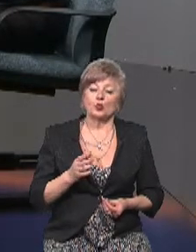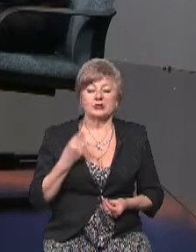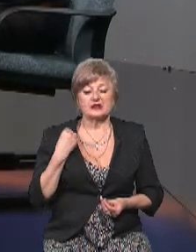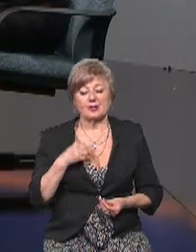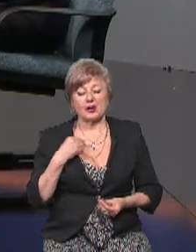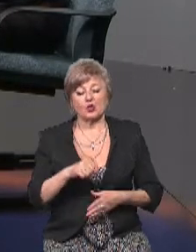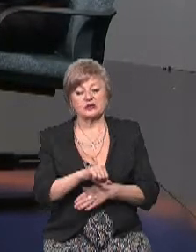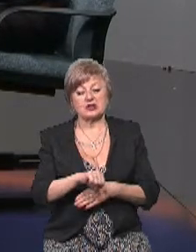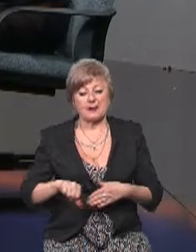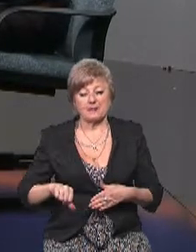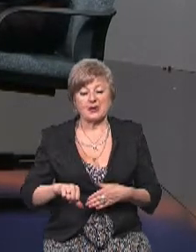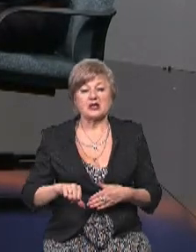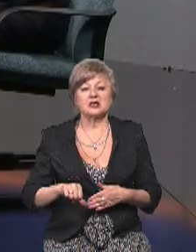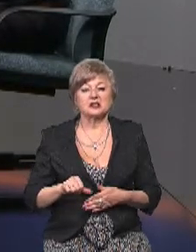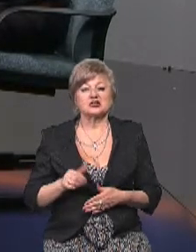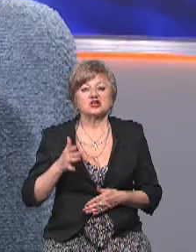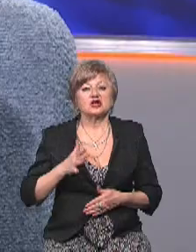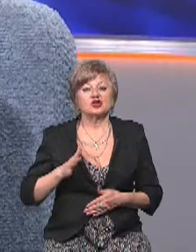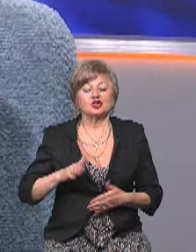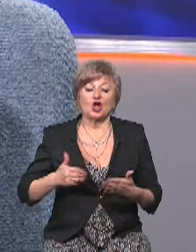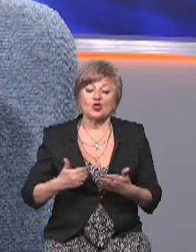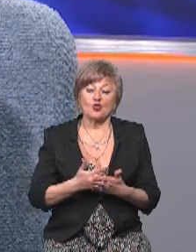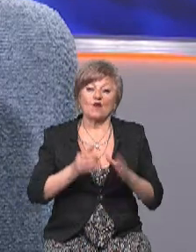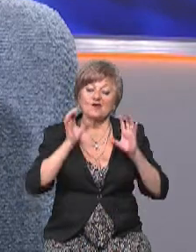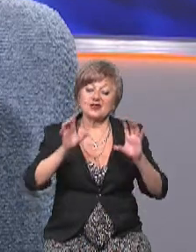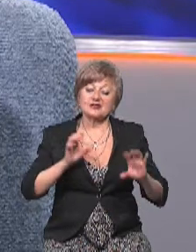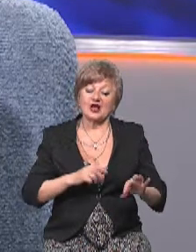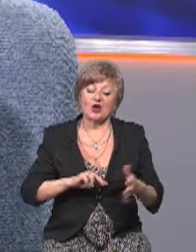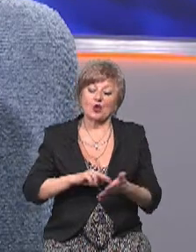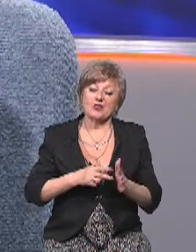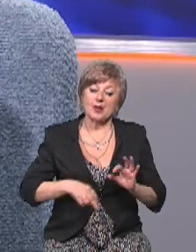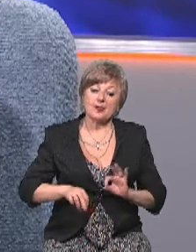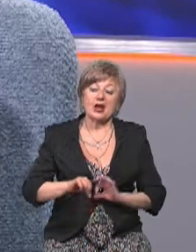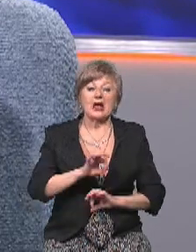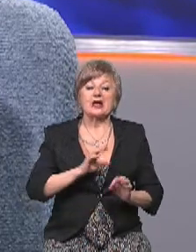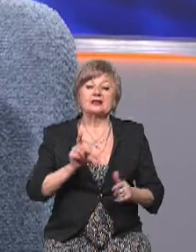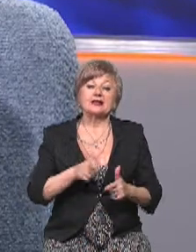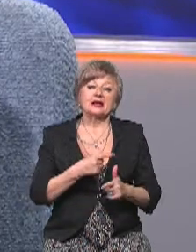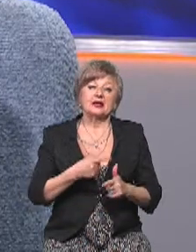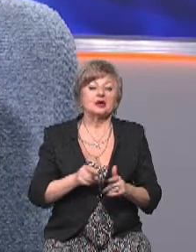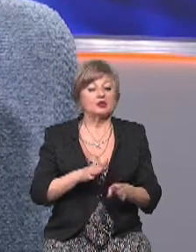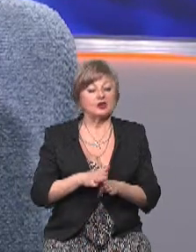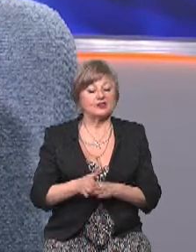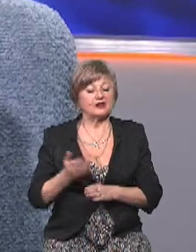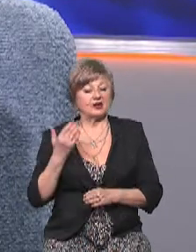митниця чекати на новий законопроект, чи буде виконувати той закон, який юридично вже